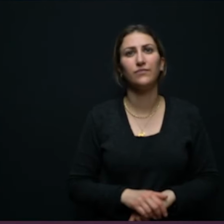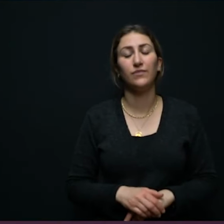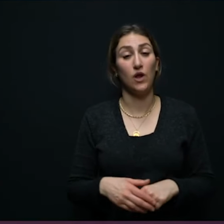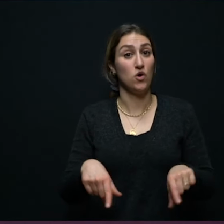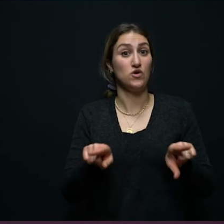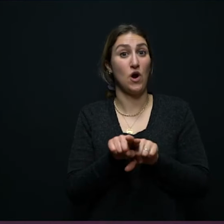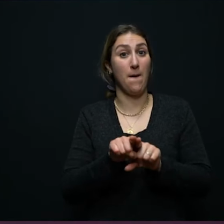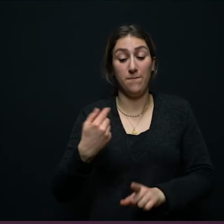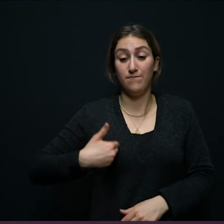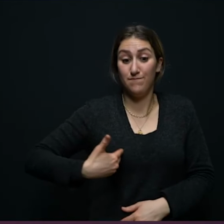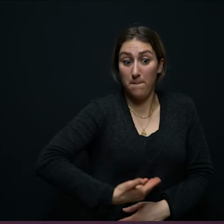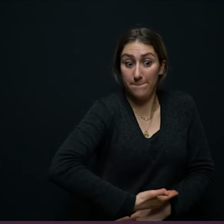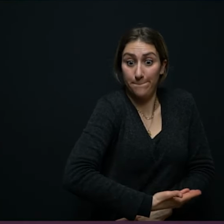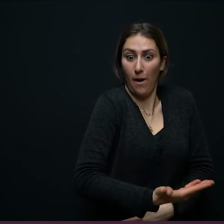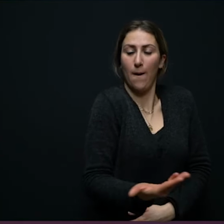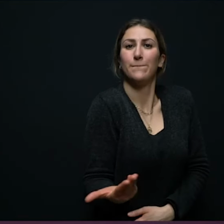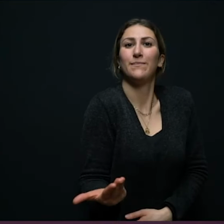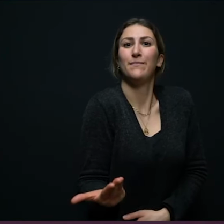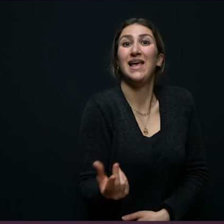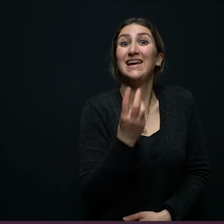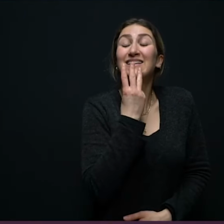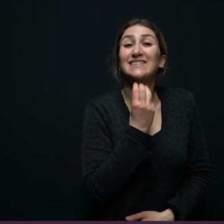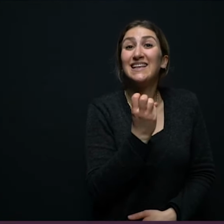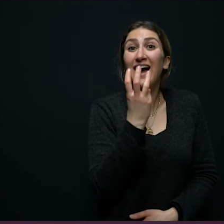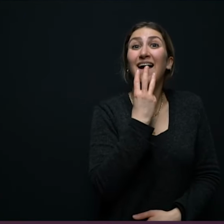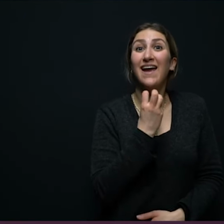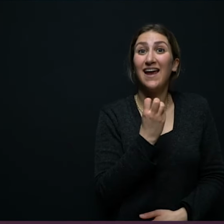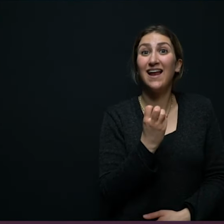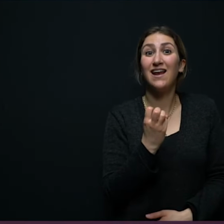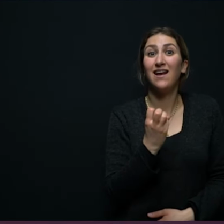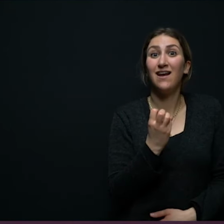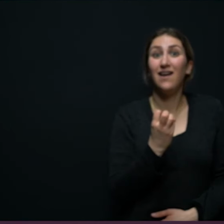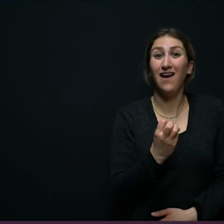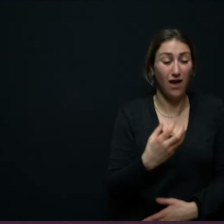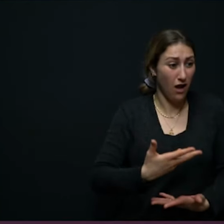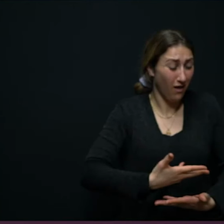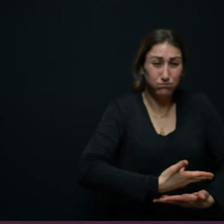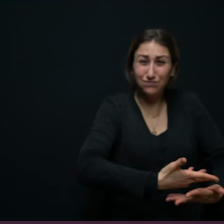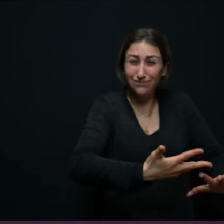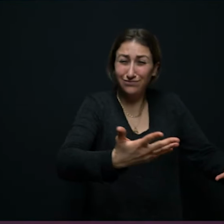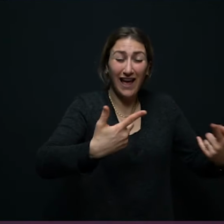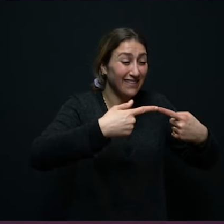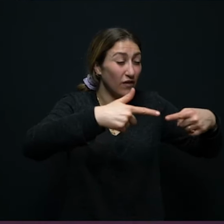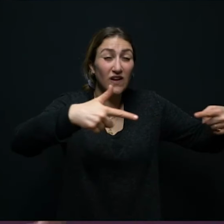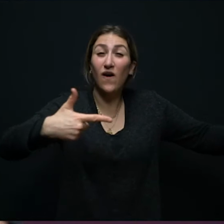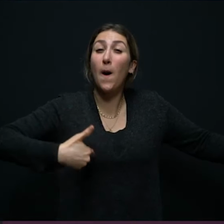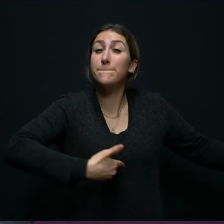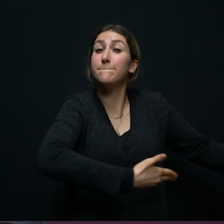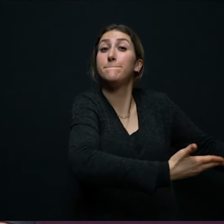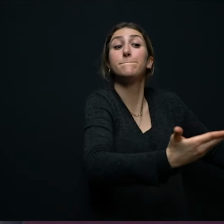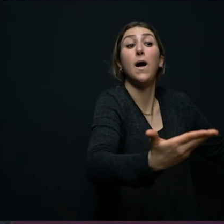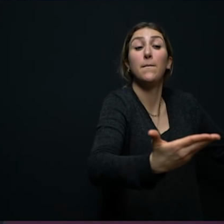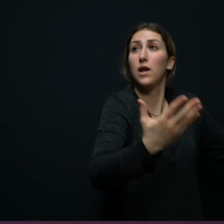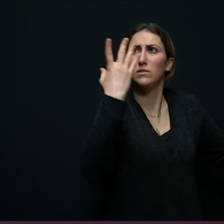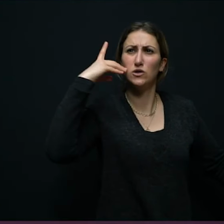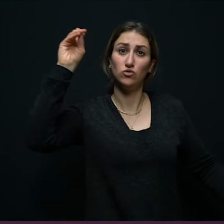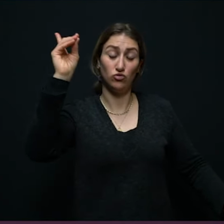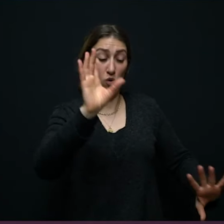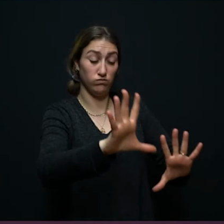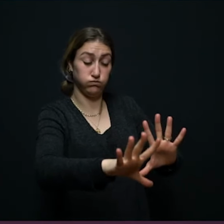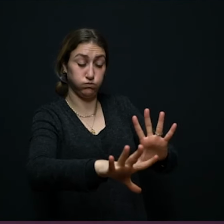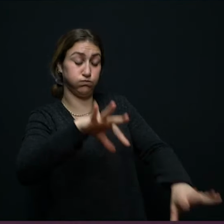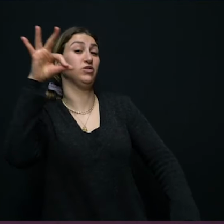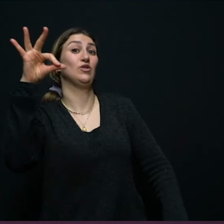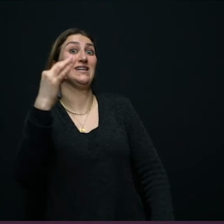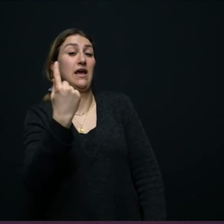elle même est une nation qui étaient prises parmi les nations et qui a été mis à part choisi par